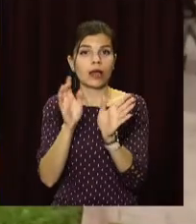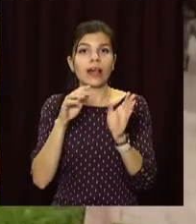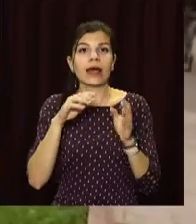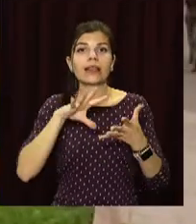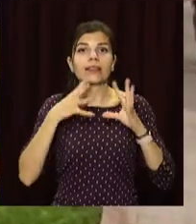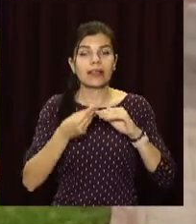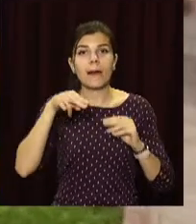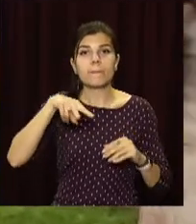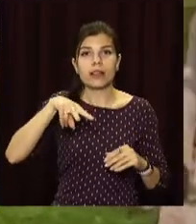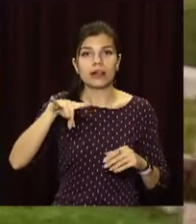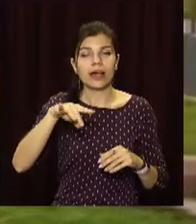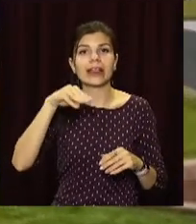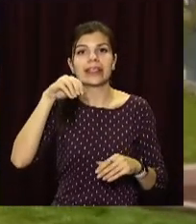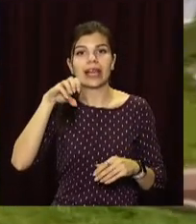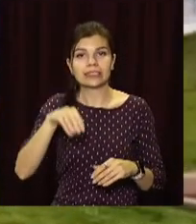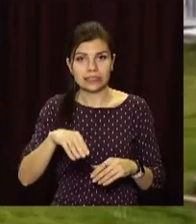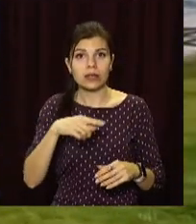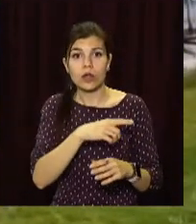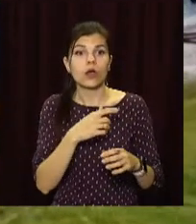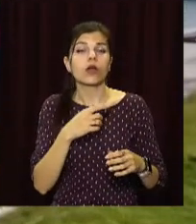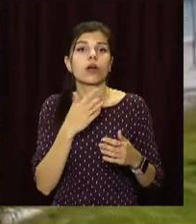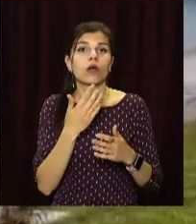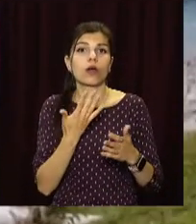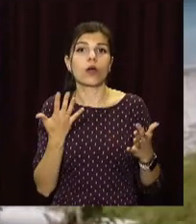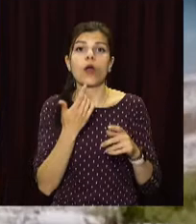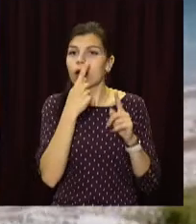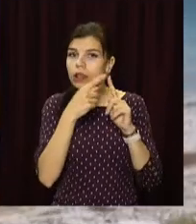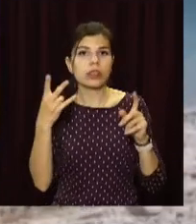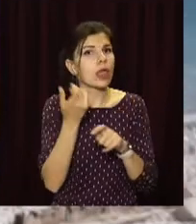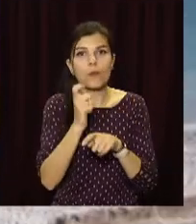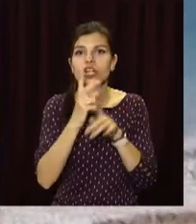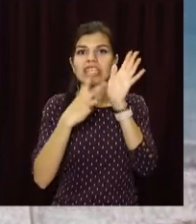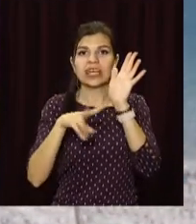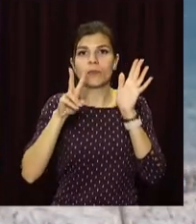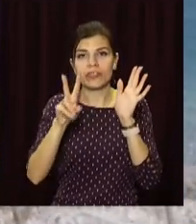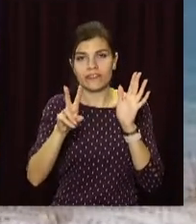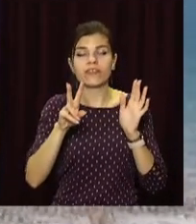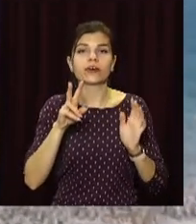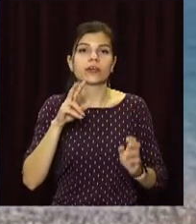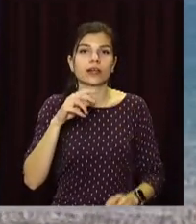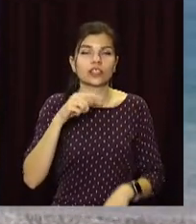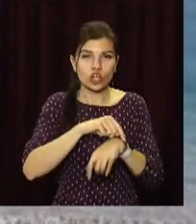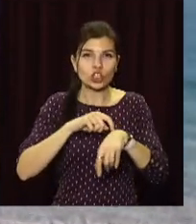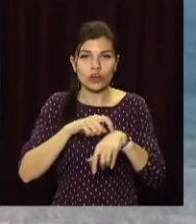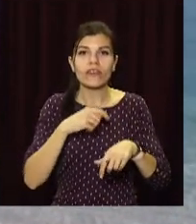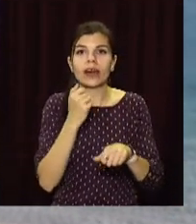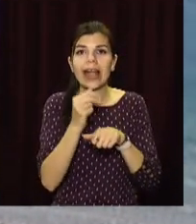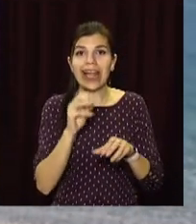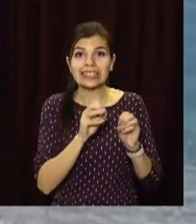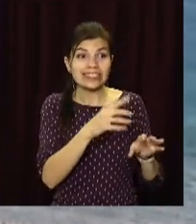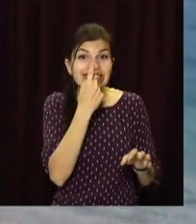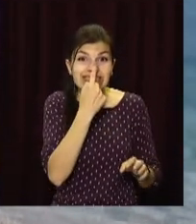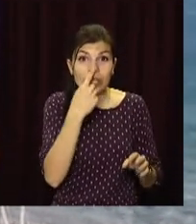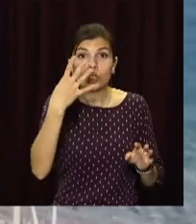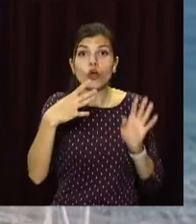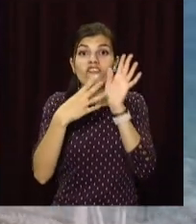результат ПЛР-тесту, якому не більше 72 годин, або експрес-тест на антиген. Його потрібно зробити протягом